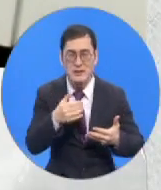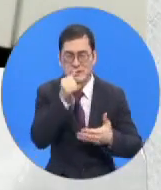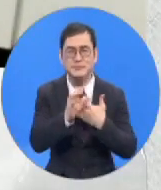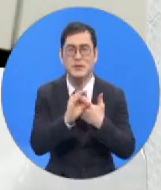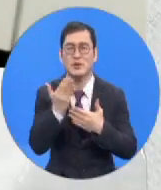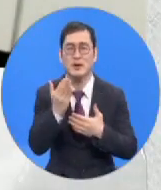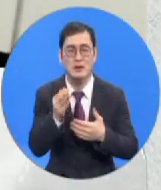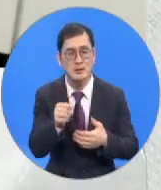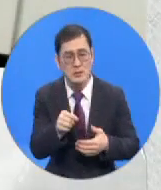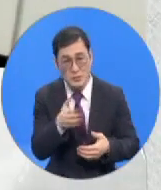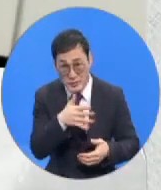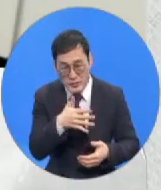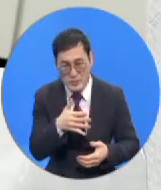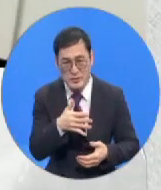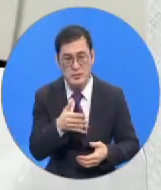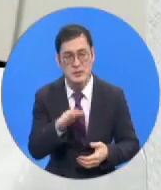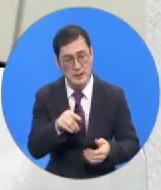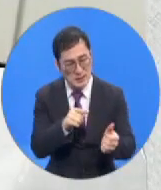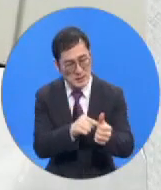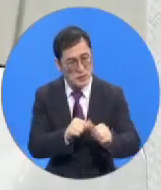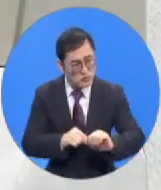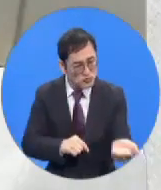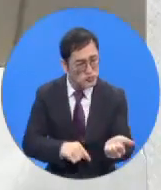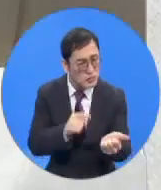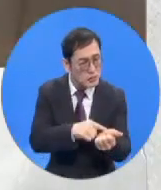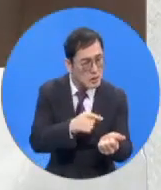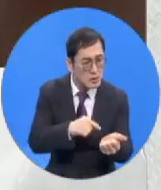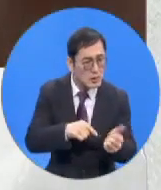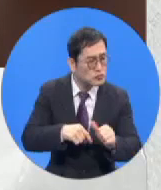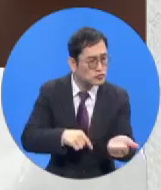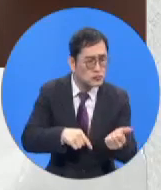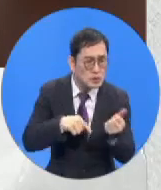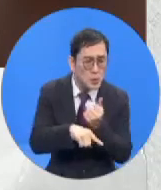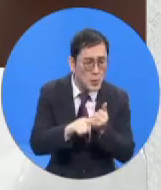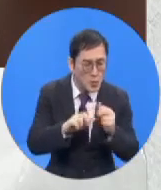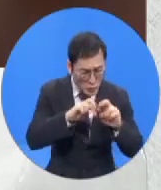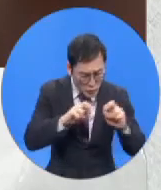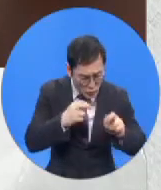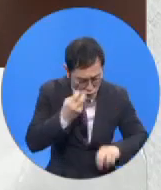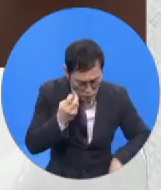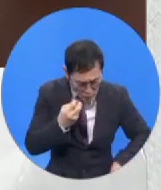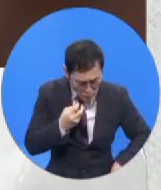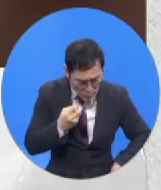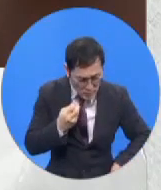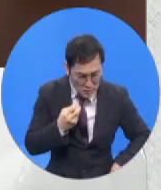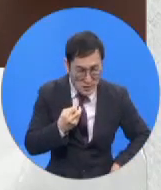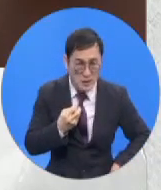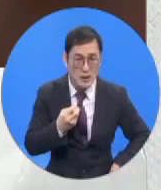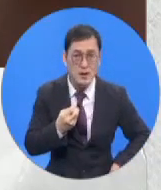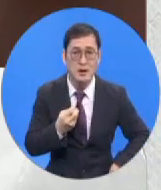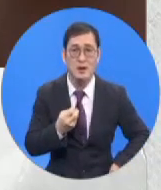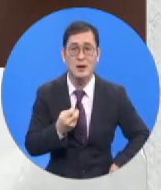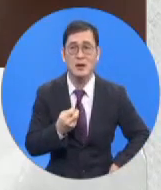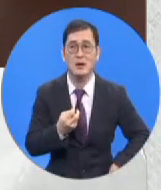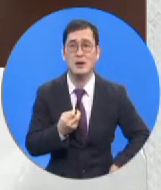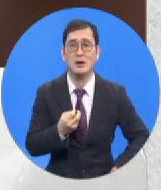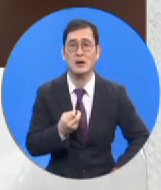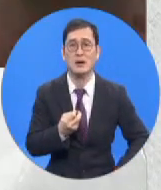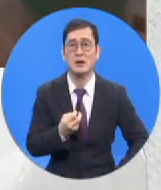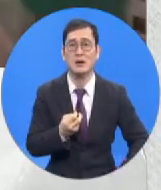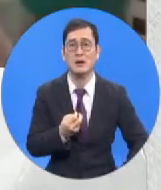하더라도 일단 피해자가 어떤 상태냐. 7개월째 들어가서 16개월째 그 사망을 했단 말이에요. 예. 이